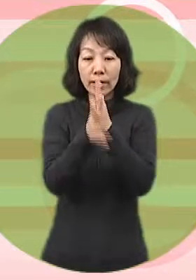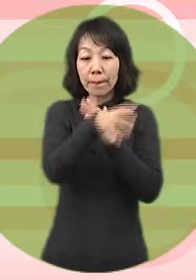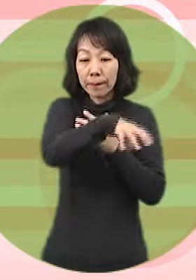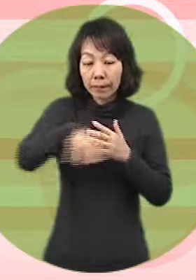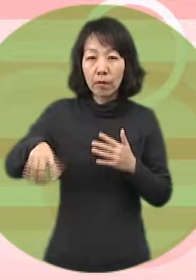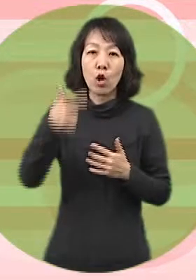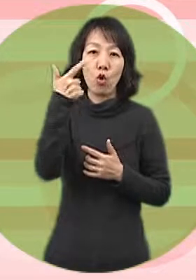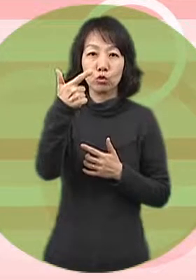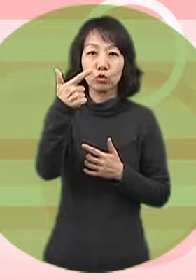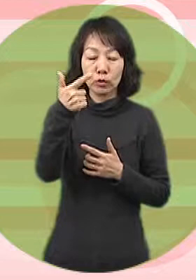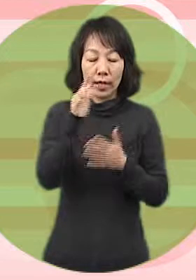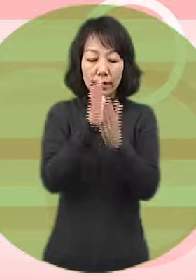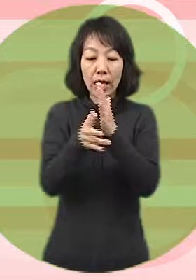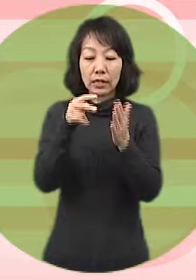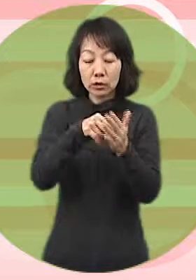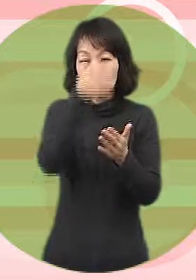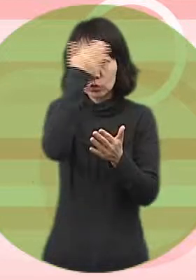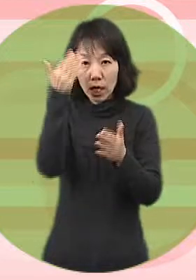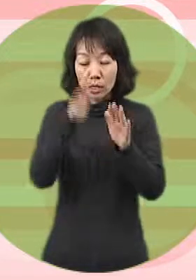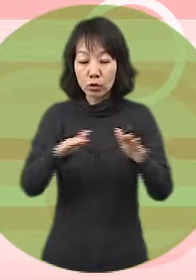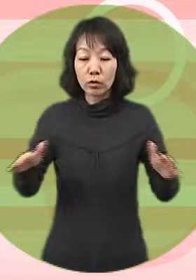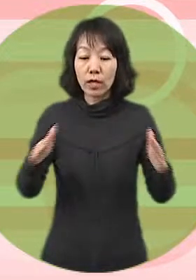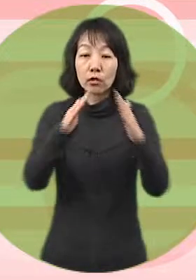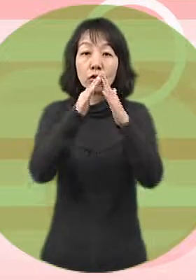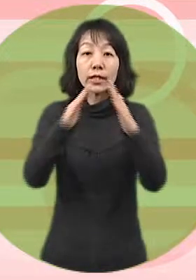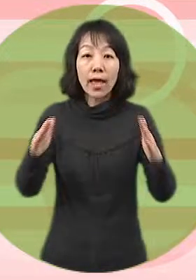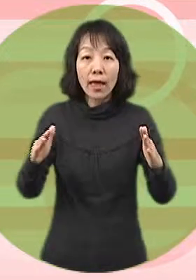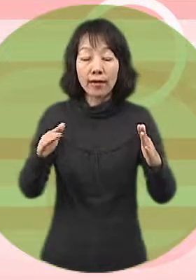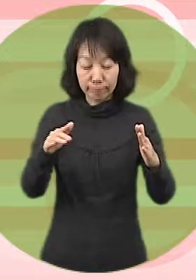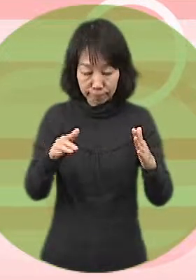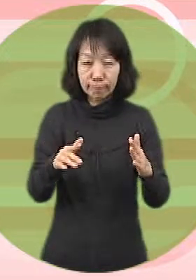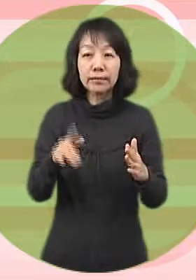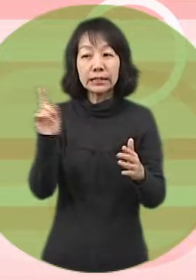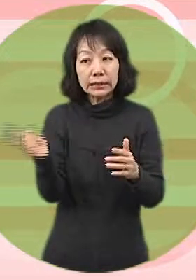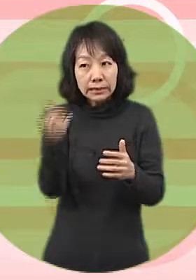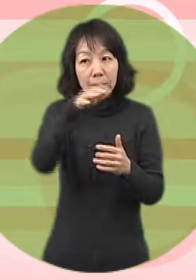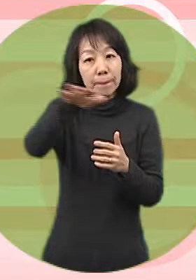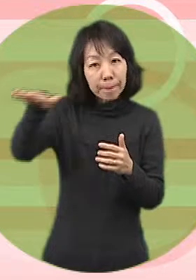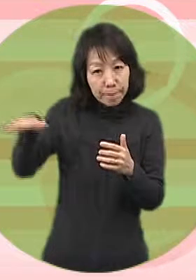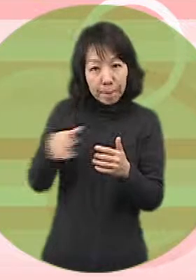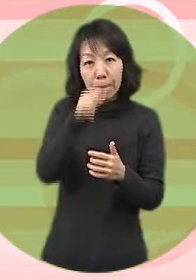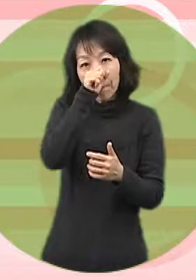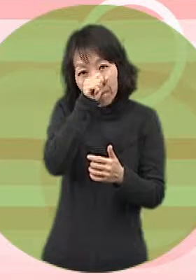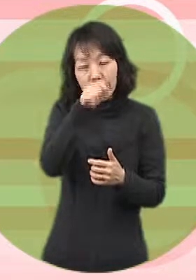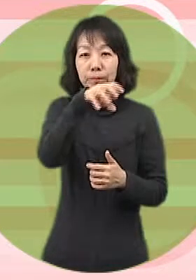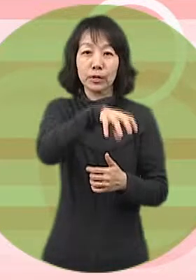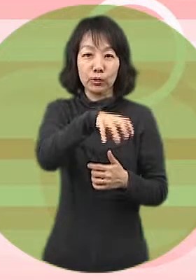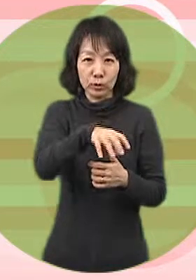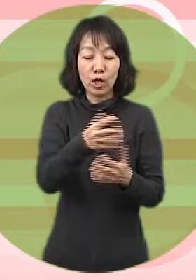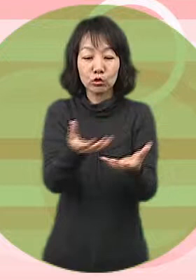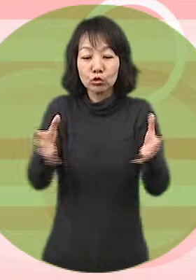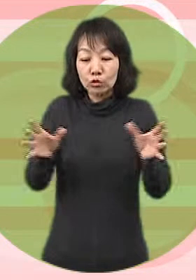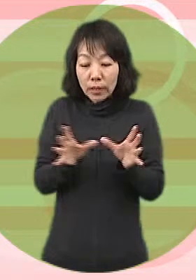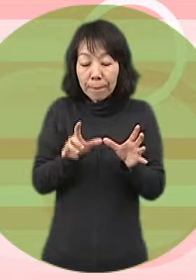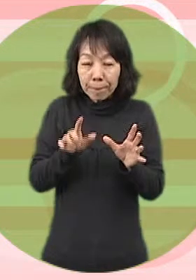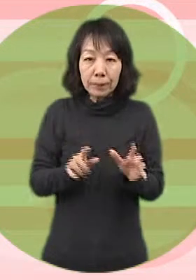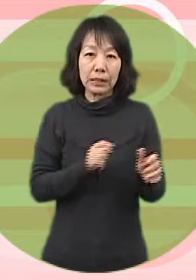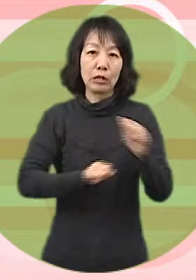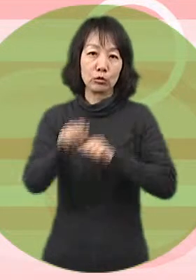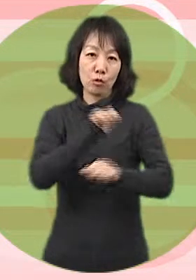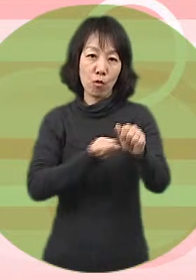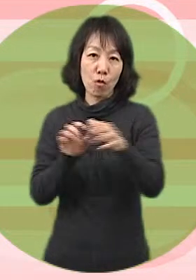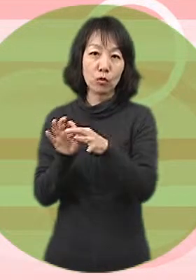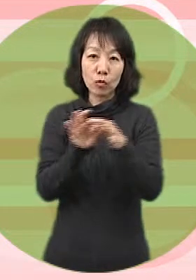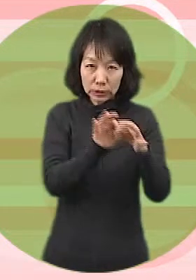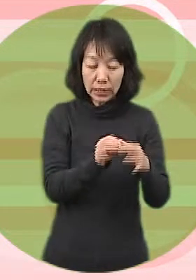ある県立青少年の家。恵まれた自然環境の中で集団活動を通して心身とも